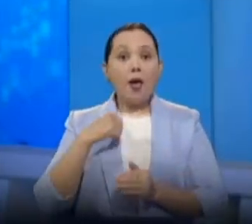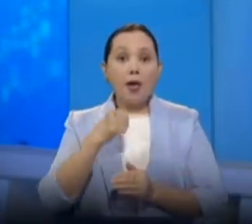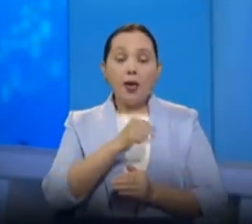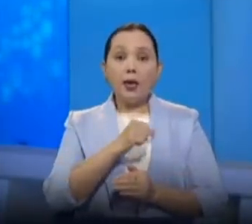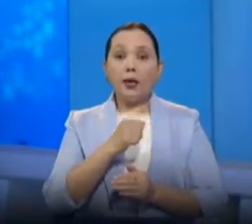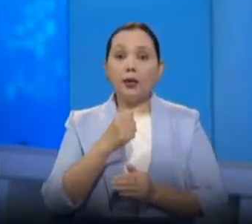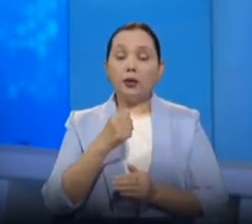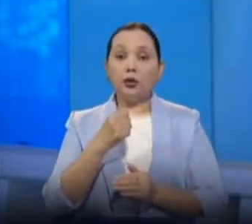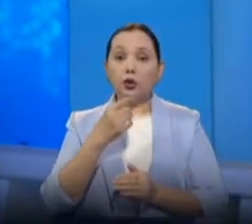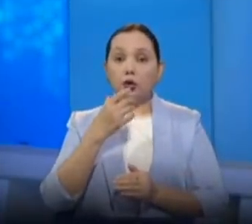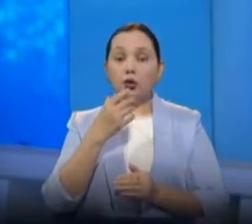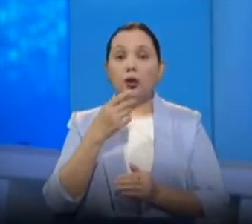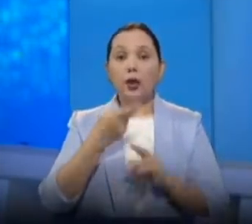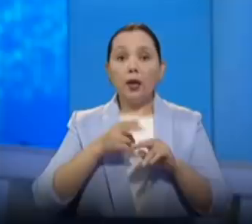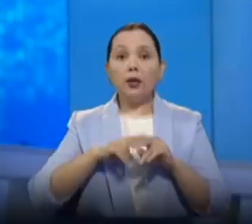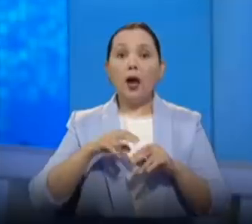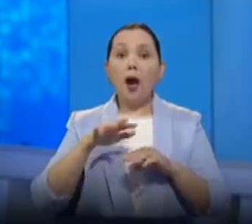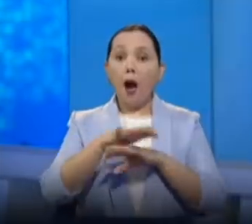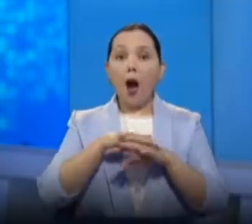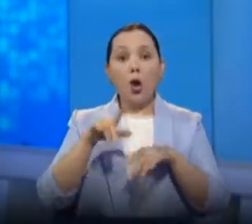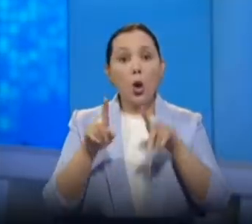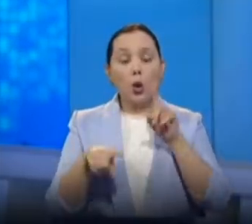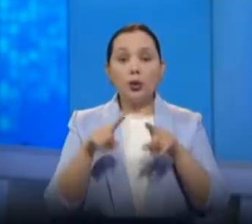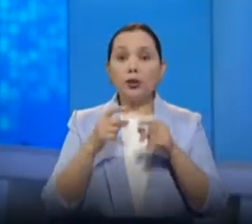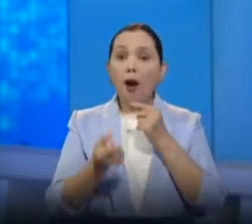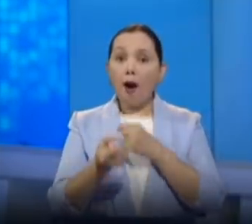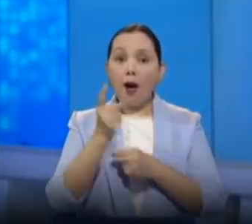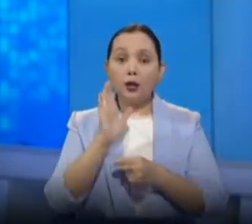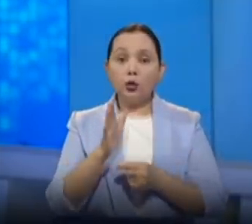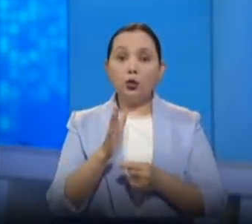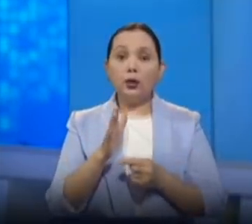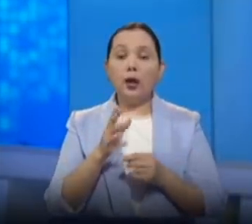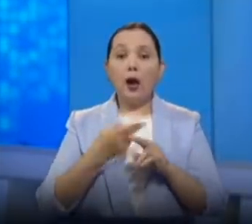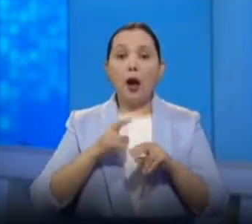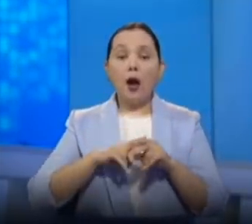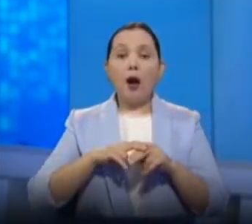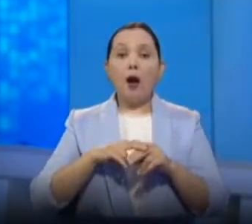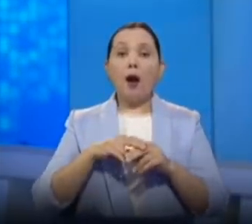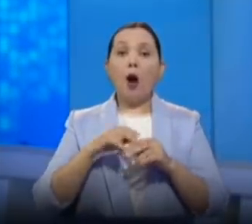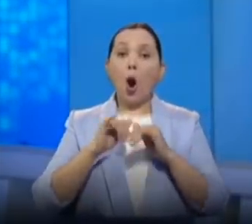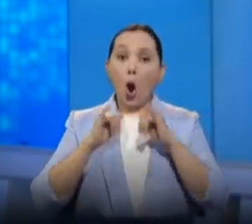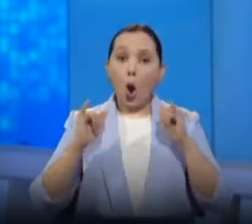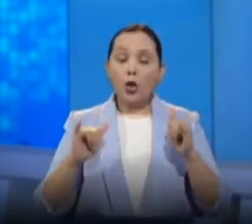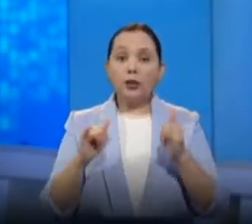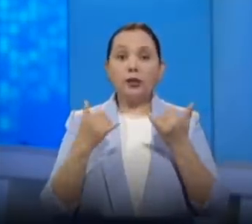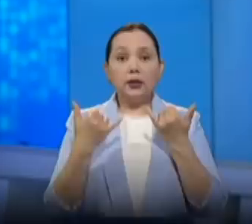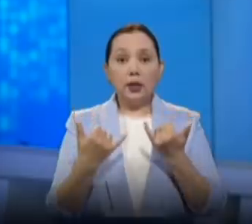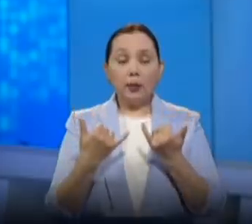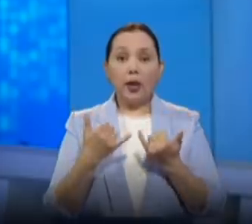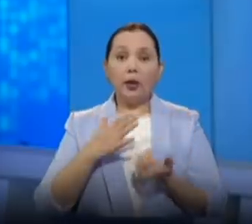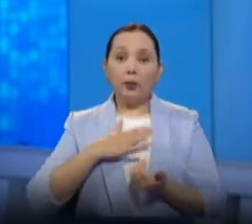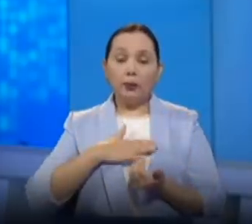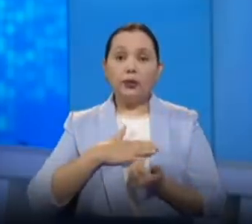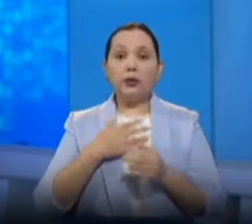jiddiy jihati keyingi paytlarda aholi orasida qayd etilish ko'rsatkichi ham birmuncha ortdi. Demak, biz